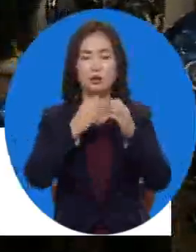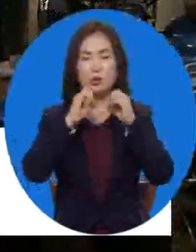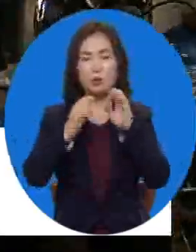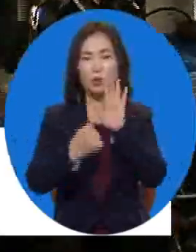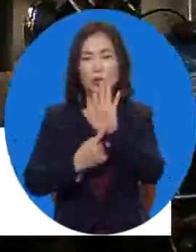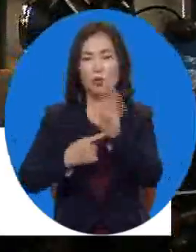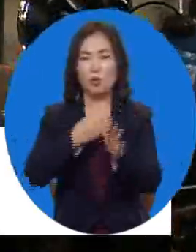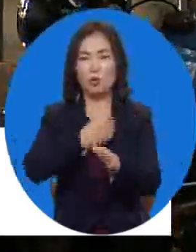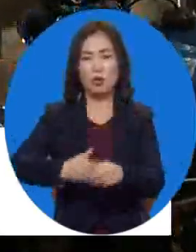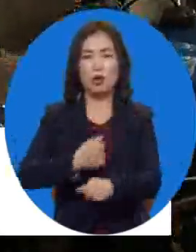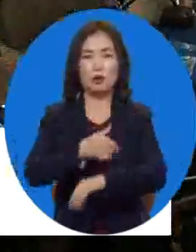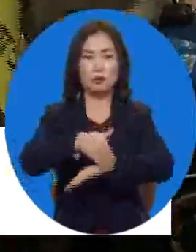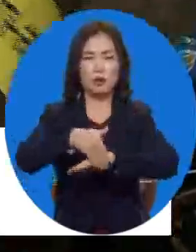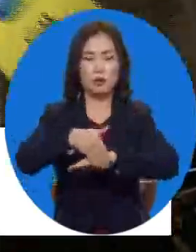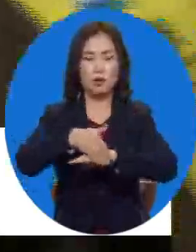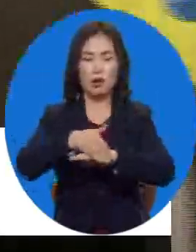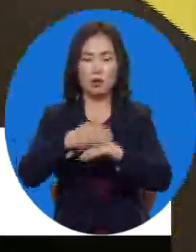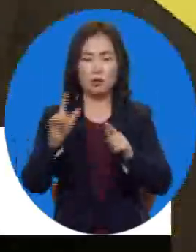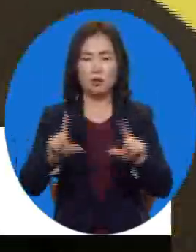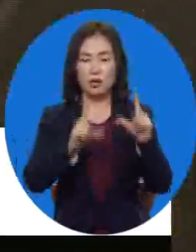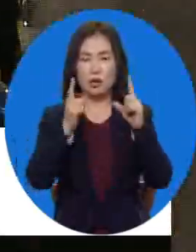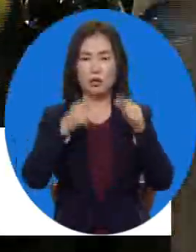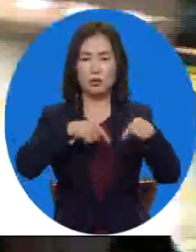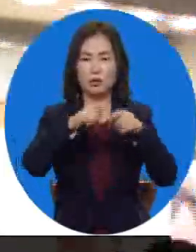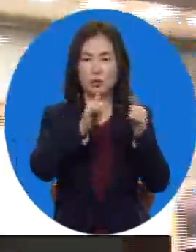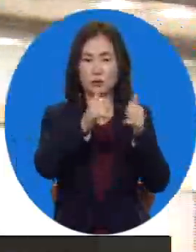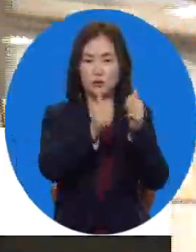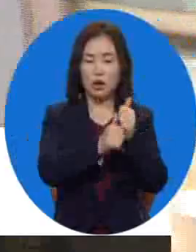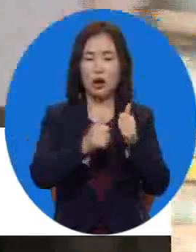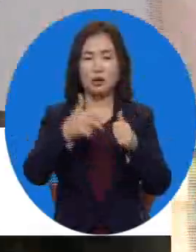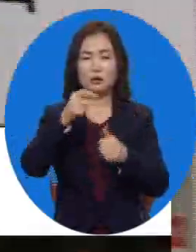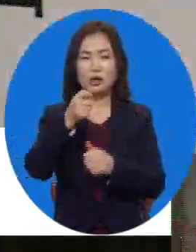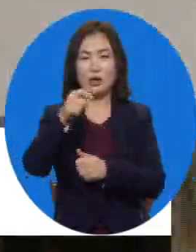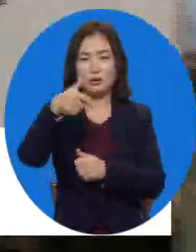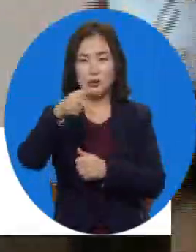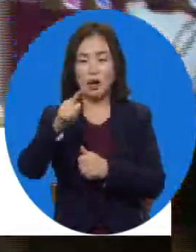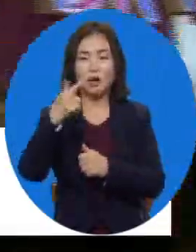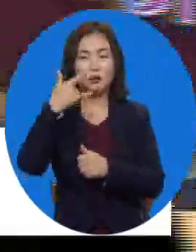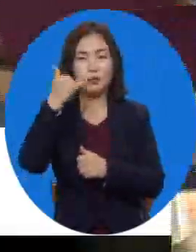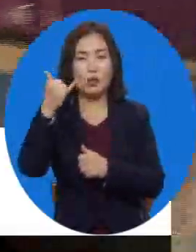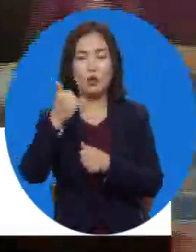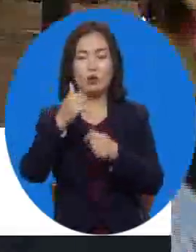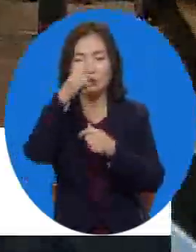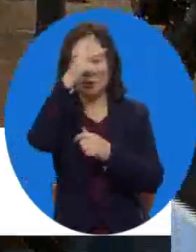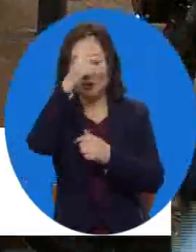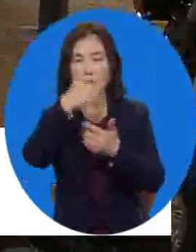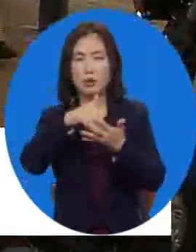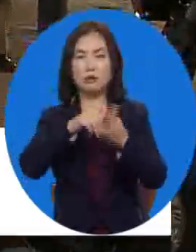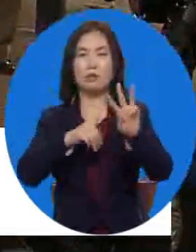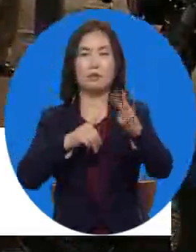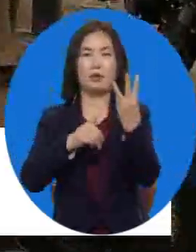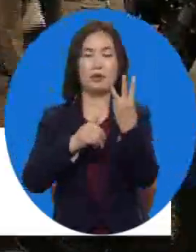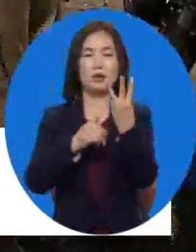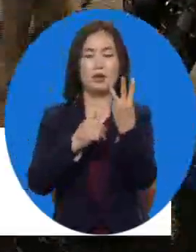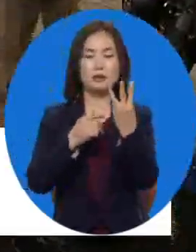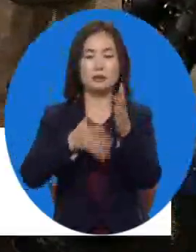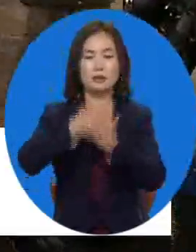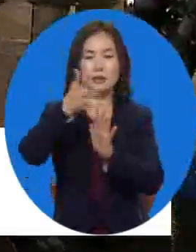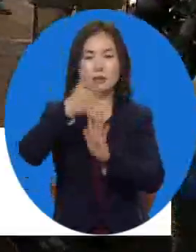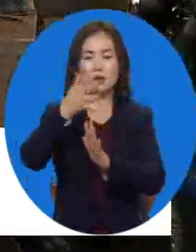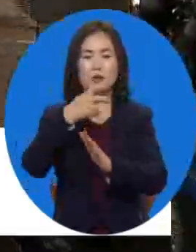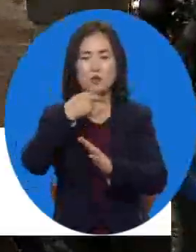캠페인을 벌입니다 학교 생활지도 부장교사 와 장학사 학부모 연합회의 경차의 등 300여 명은 시내